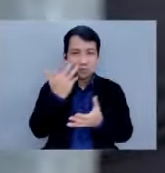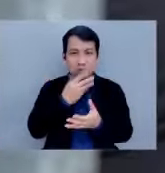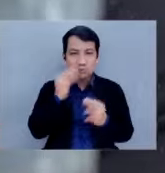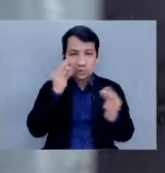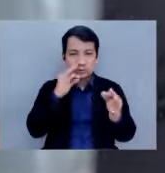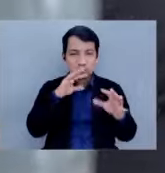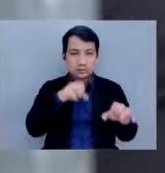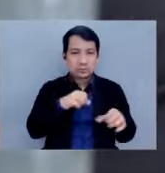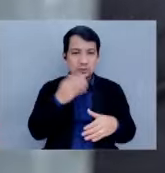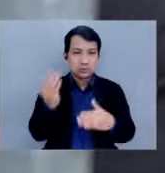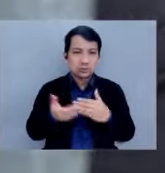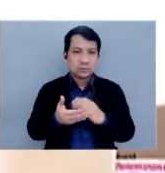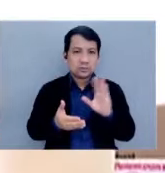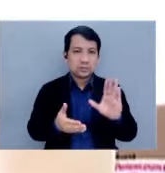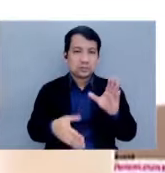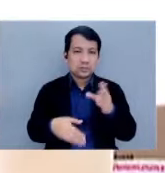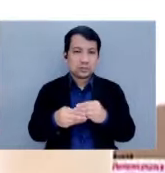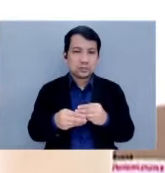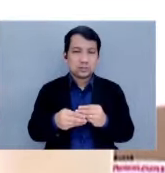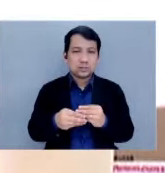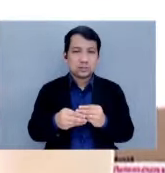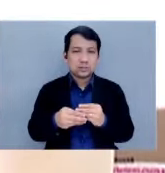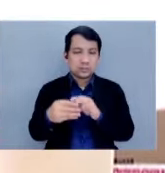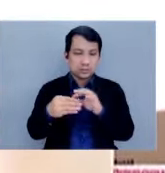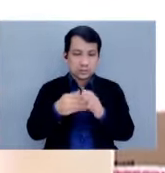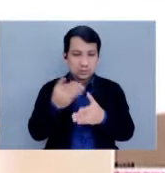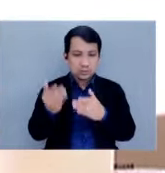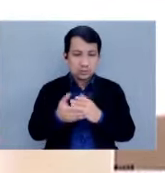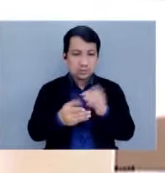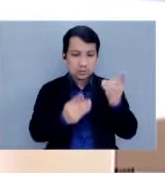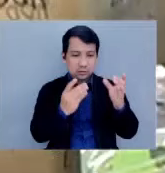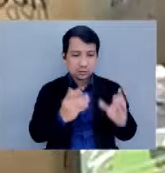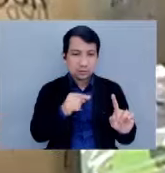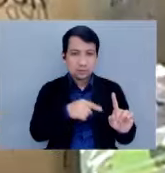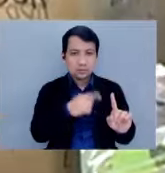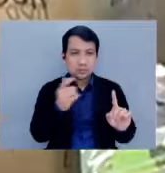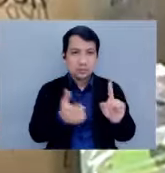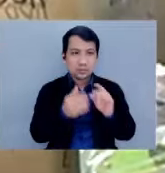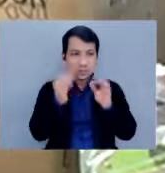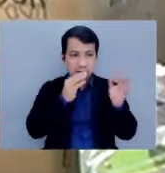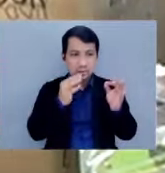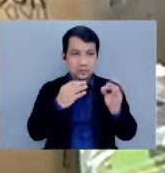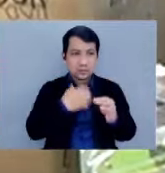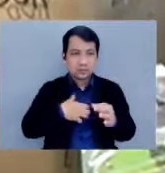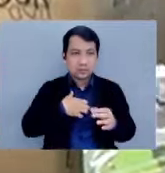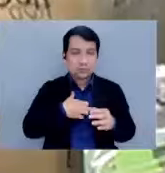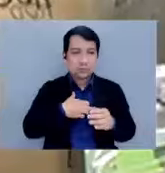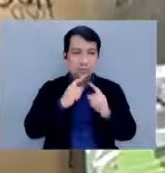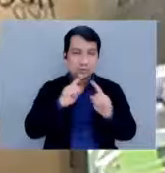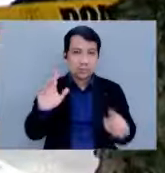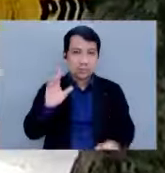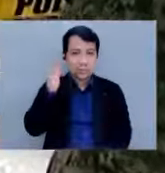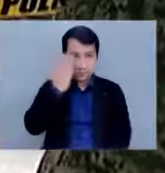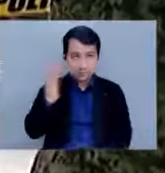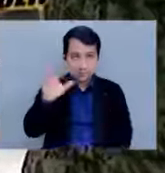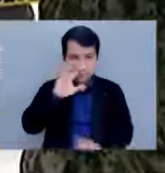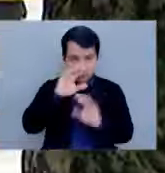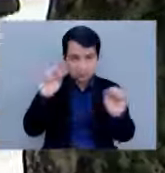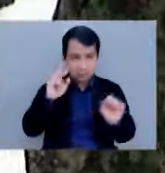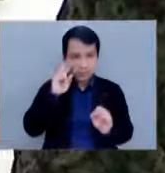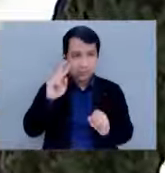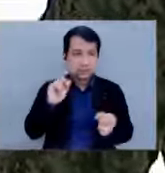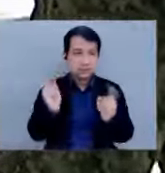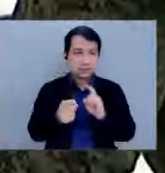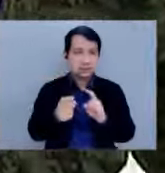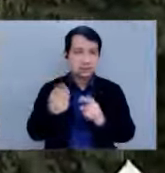Kinasuhan na ng paglabag sa Comprehensive Dangerous Drugs Act ang driver ng van. Nangako naman si PBBM na hindi magbabago ang estilo